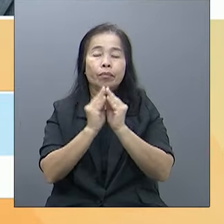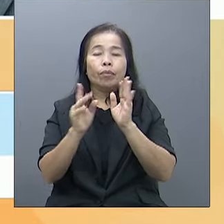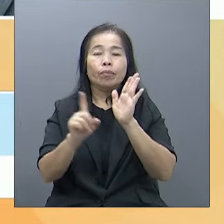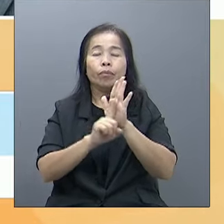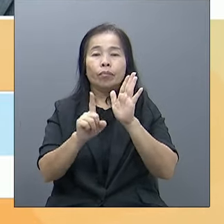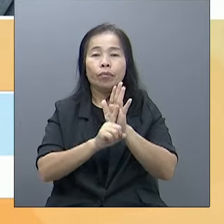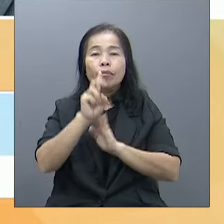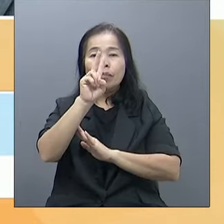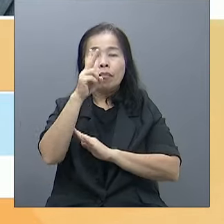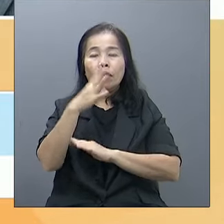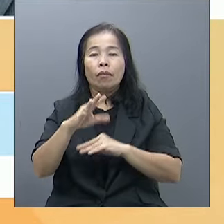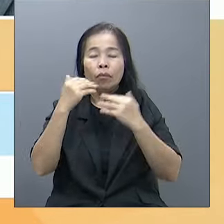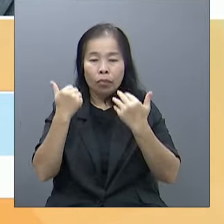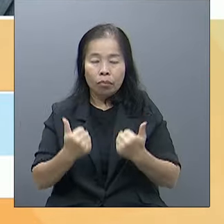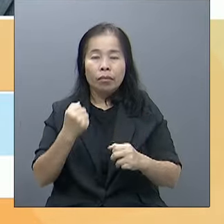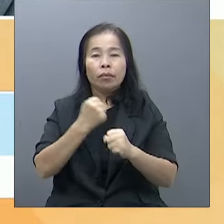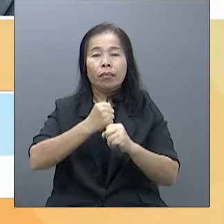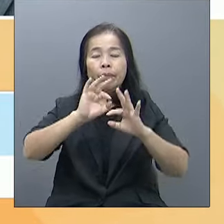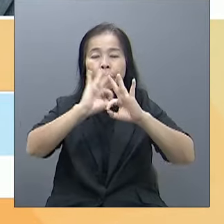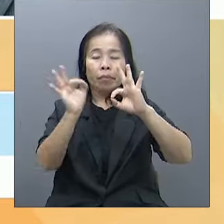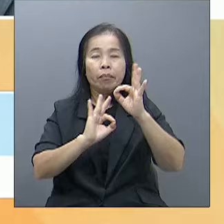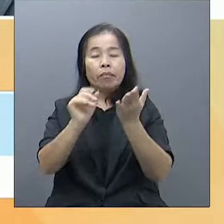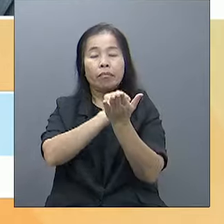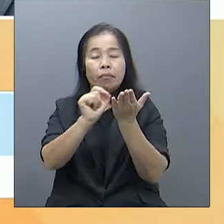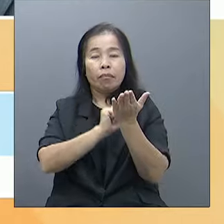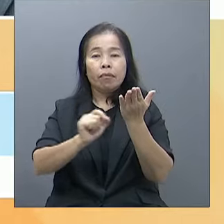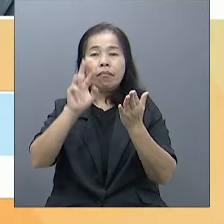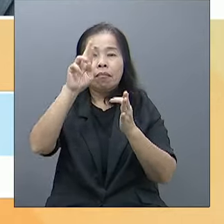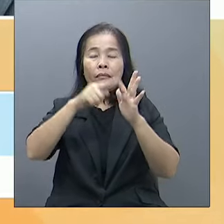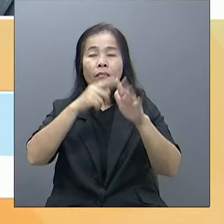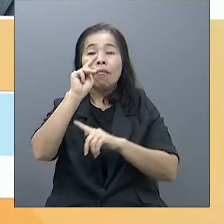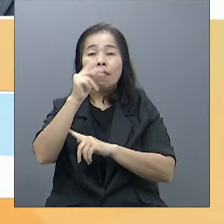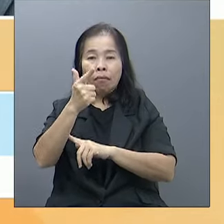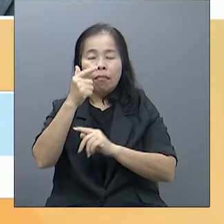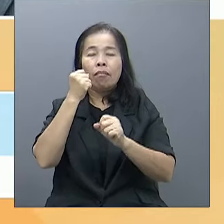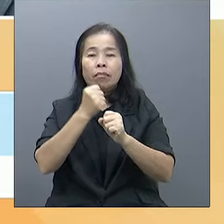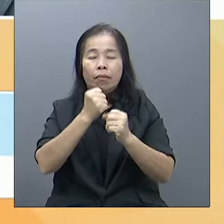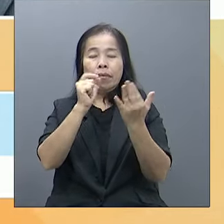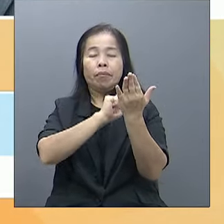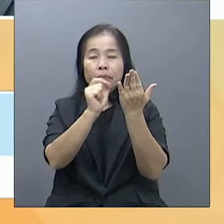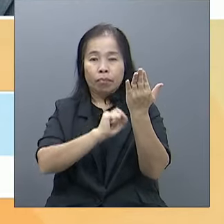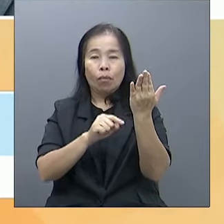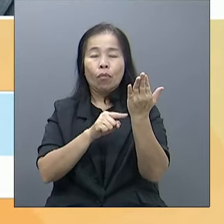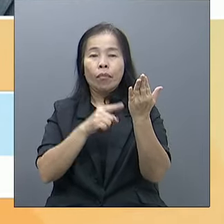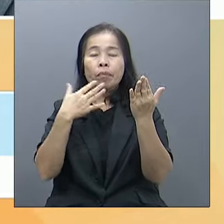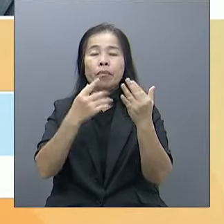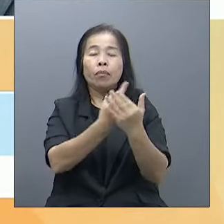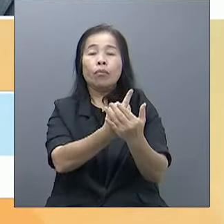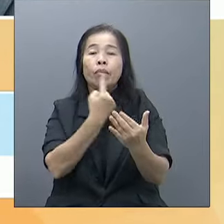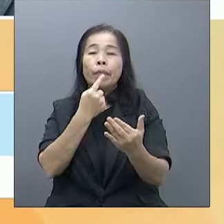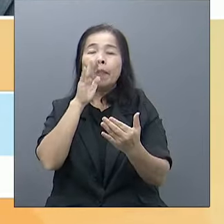กำลังจัดทำร่างเสนอท่านรัฐมนตรีนะครับโดยที่มีตัวแทนของ